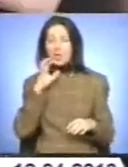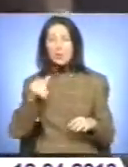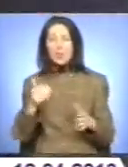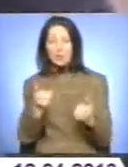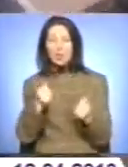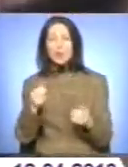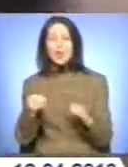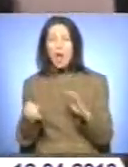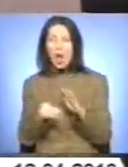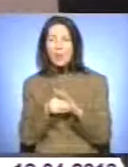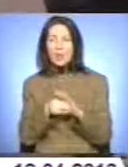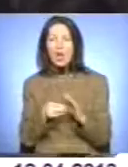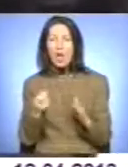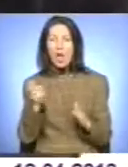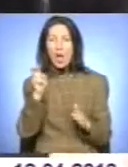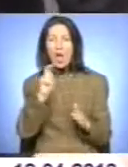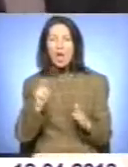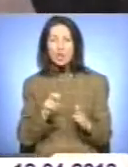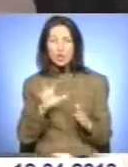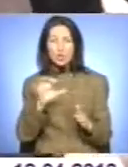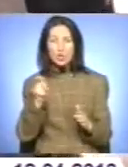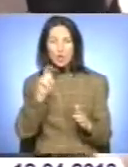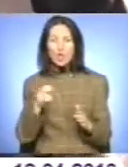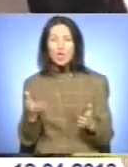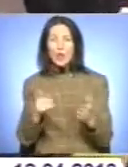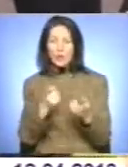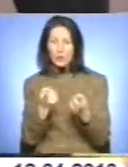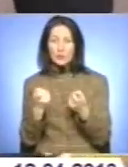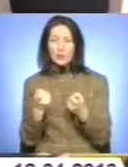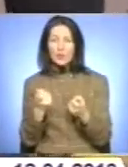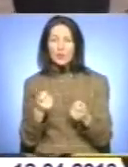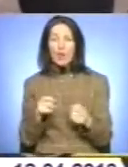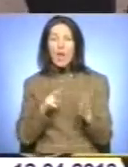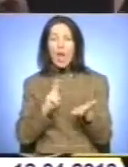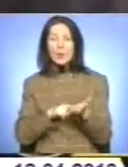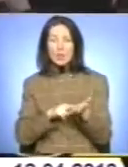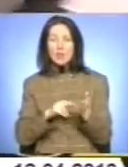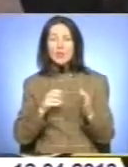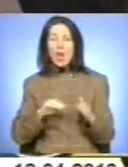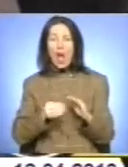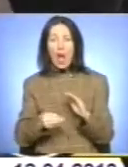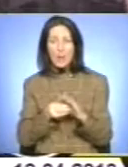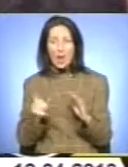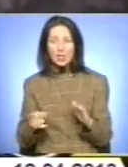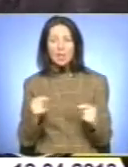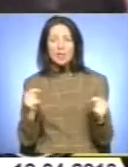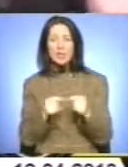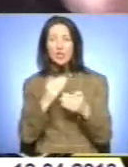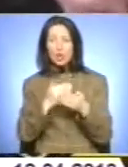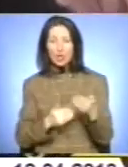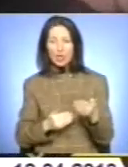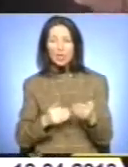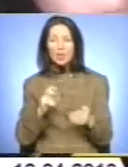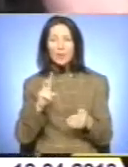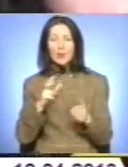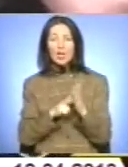сумі 400 доларів вилучили. Податківця хабарника відповідно до статті 208 Кримінально-процесуального кодексу України затримали. Стосовно